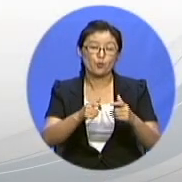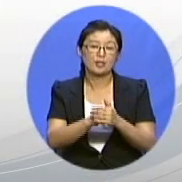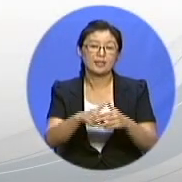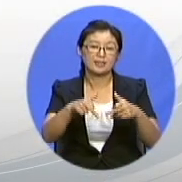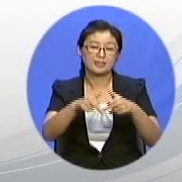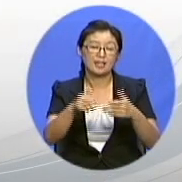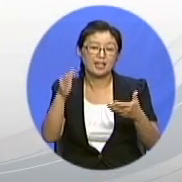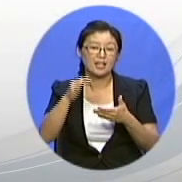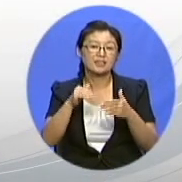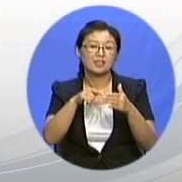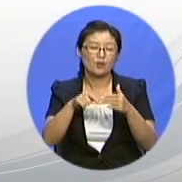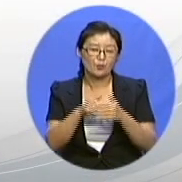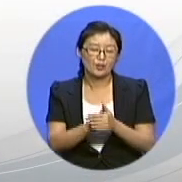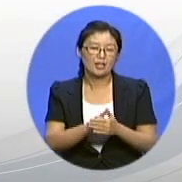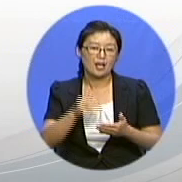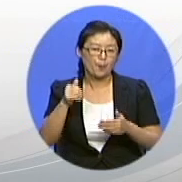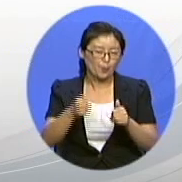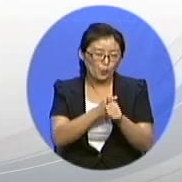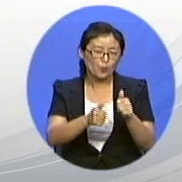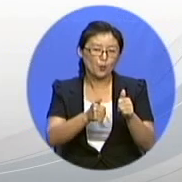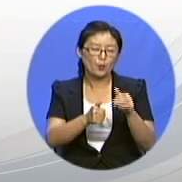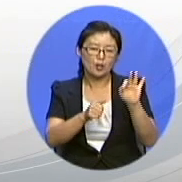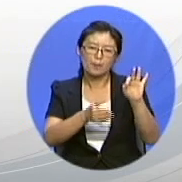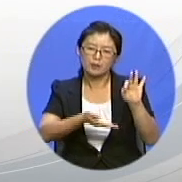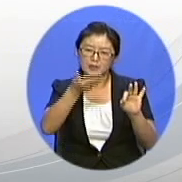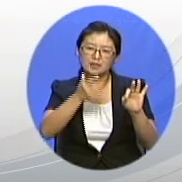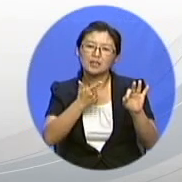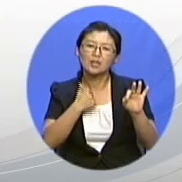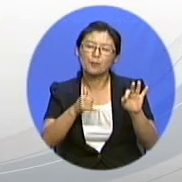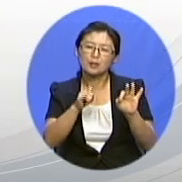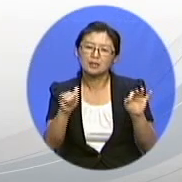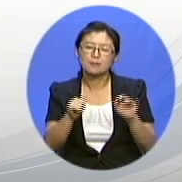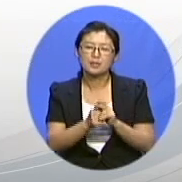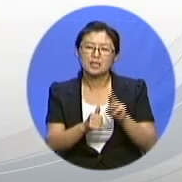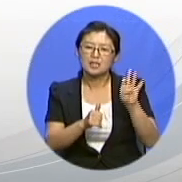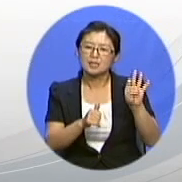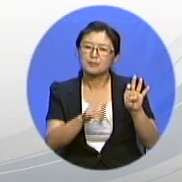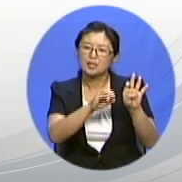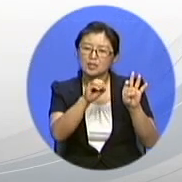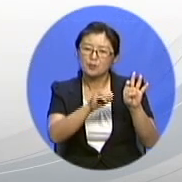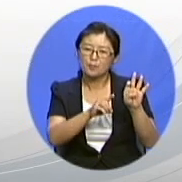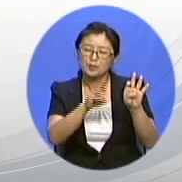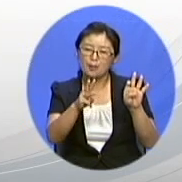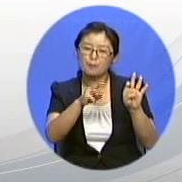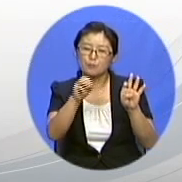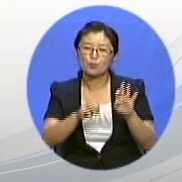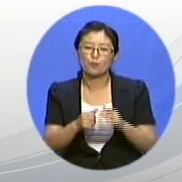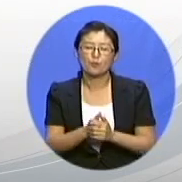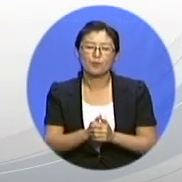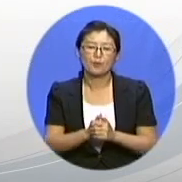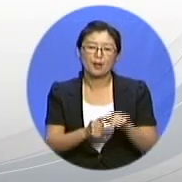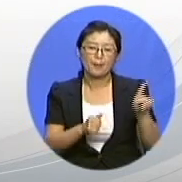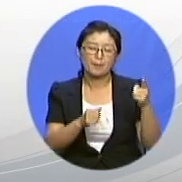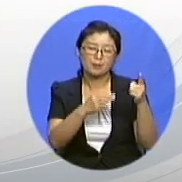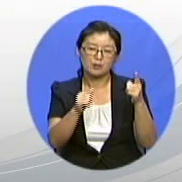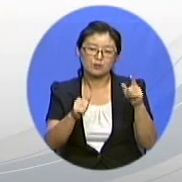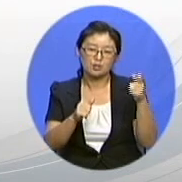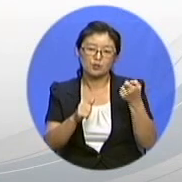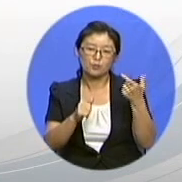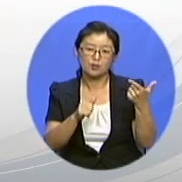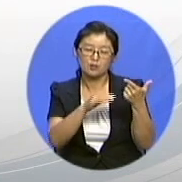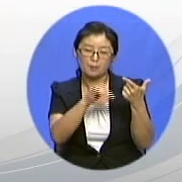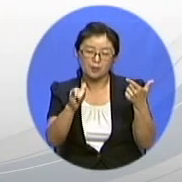가운데 학교폭력을 10번 이상 경험한 학생이 전체의 14.3%에 이르렀고 100명 중 66명의